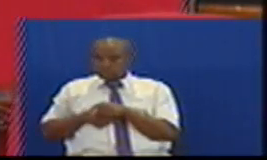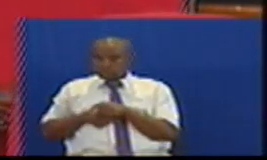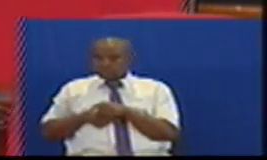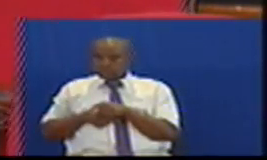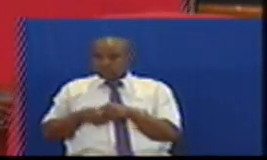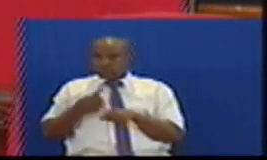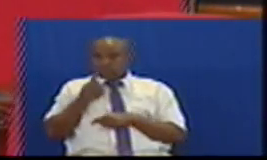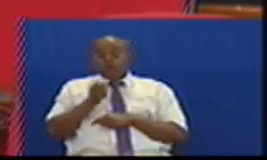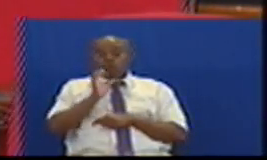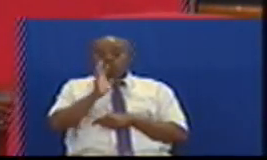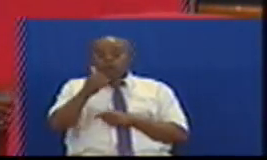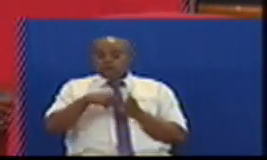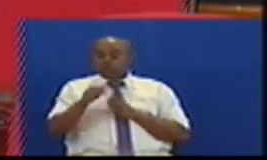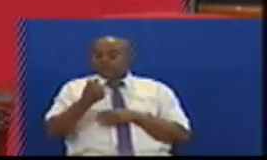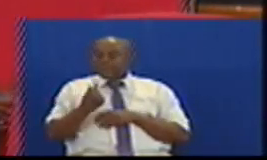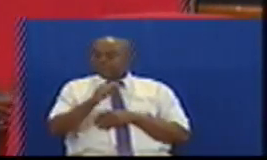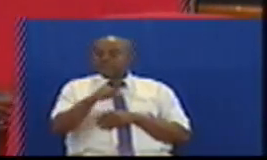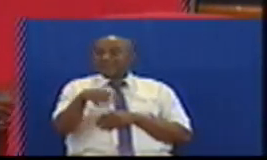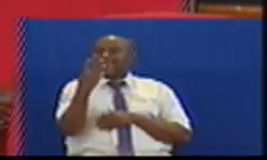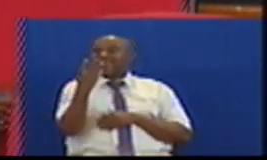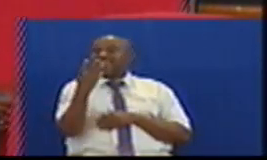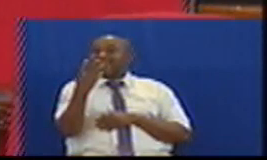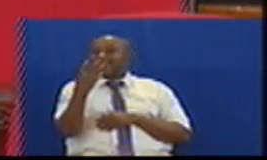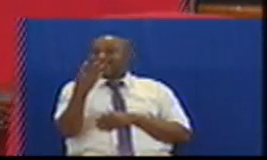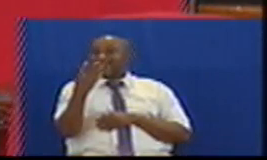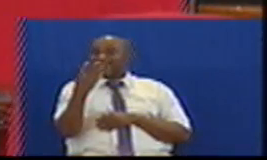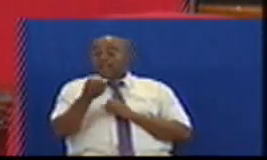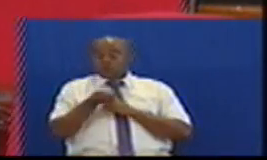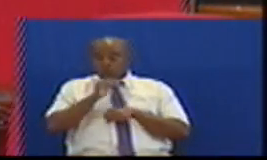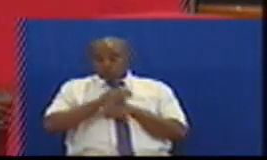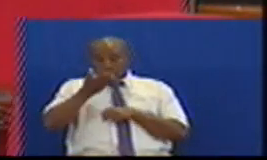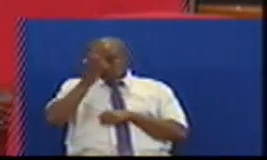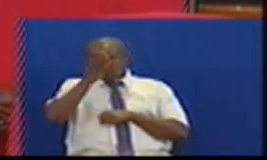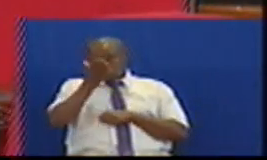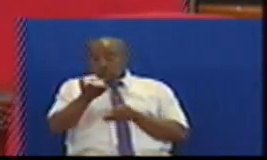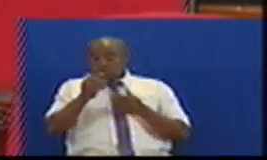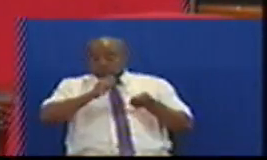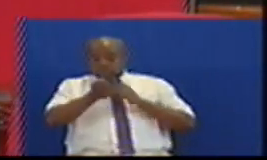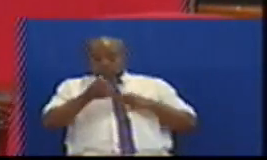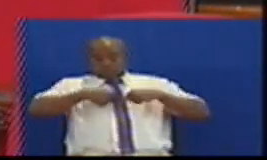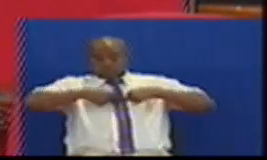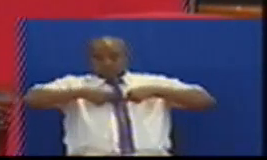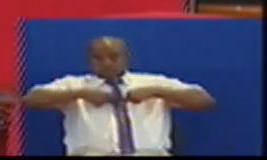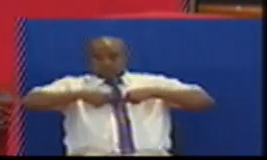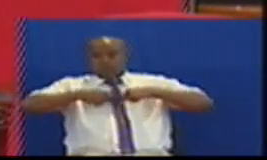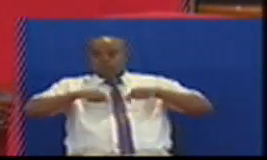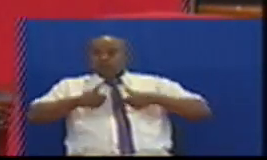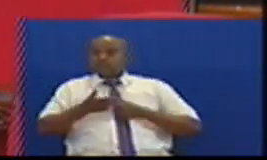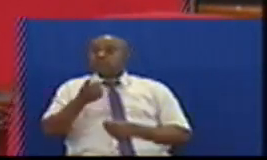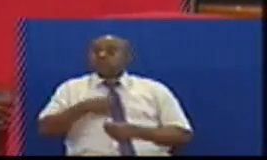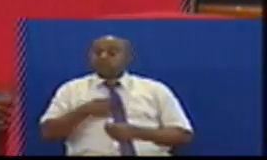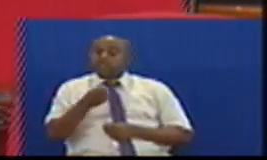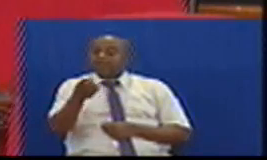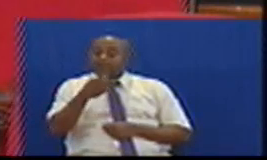kwa mwaka tunalipa karibu trilioni 4, inawezekana wataalamu wa serikali wataweza kunisaidia. Lakini ninachotaka kusisitiza ni kwamba madeni